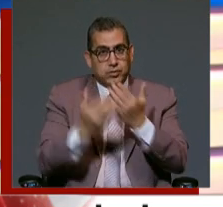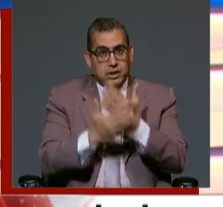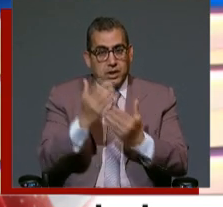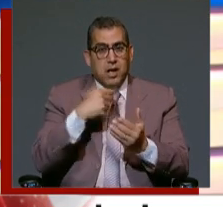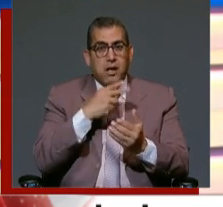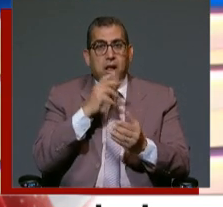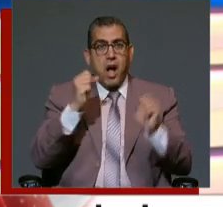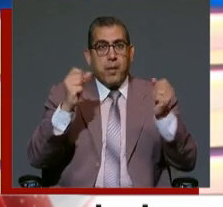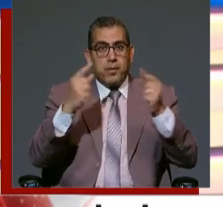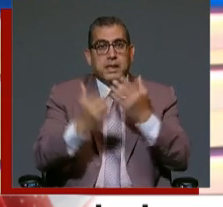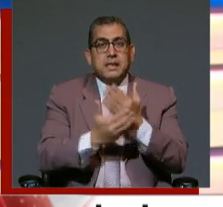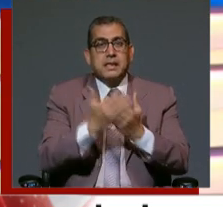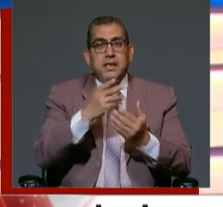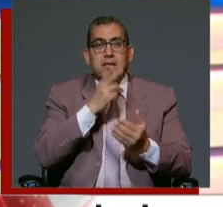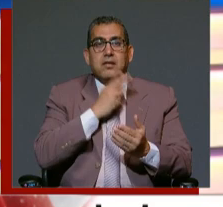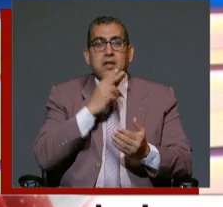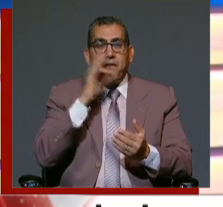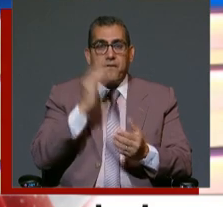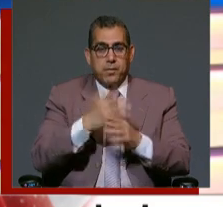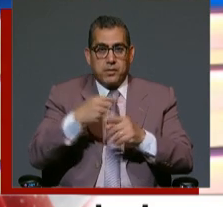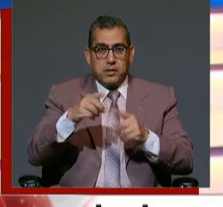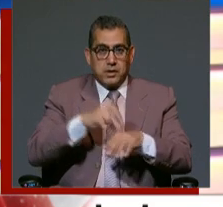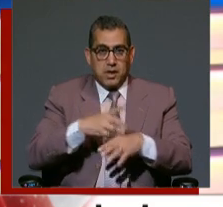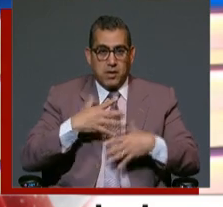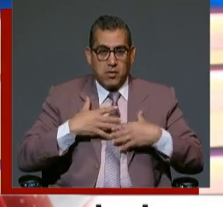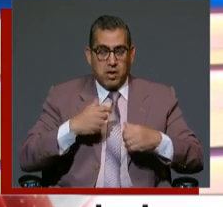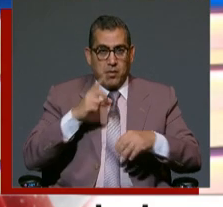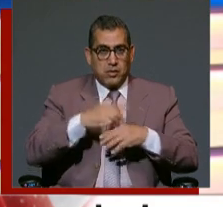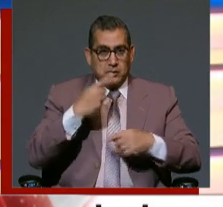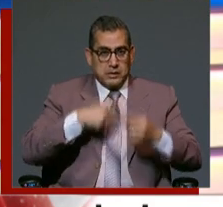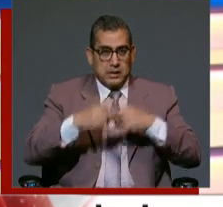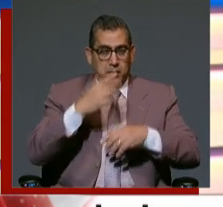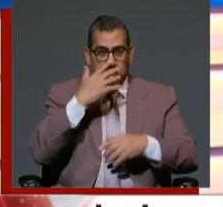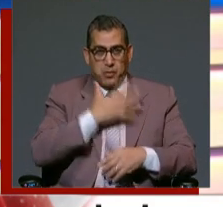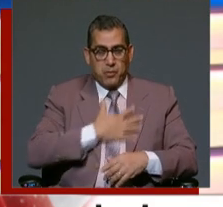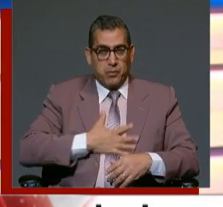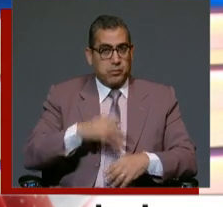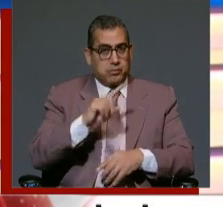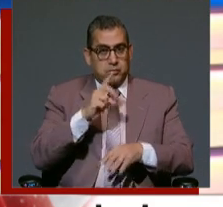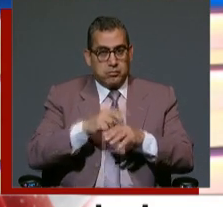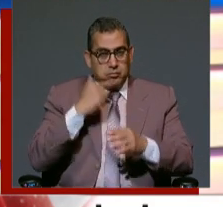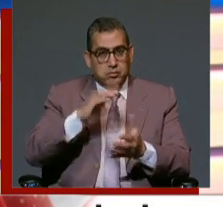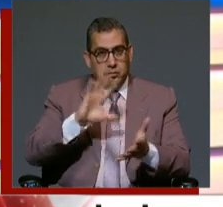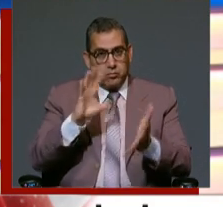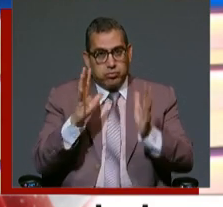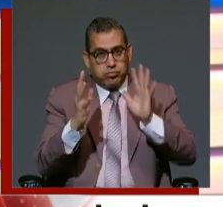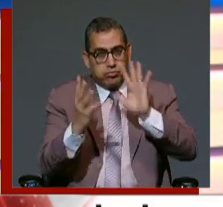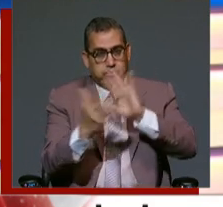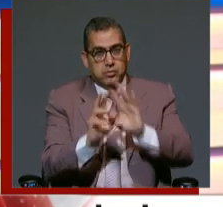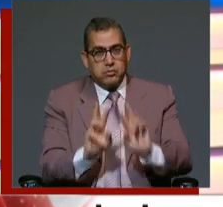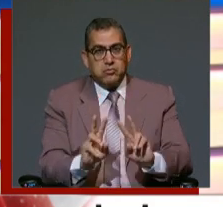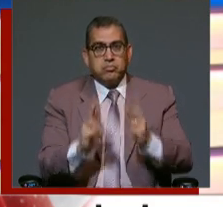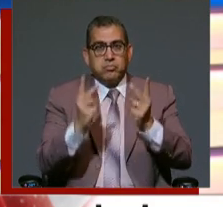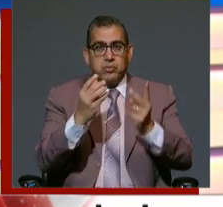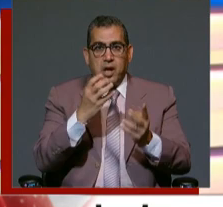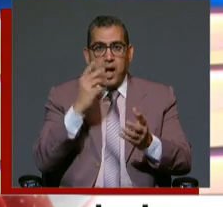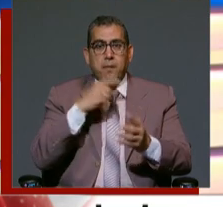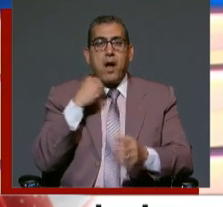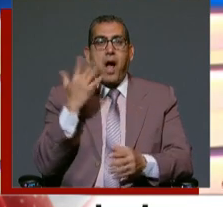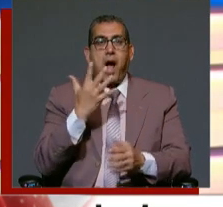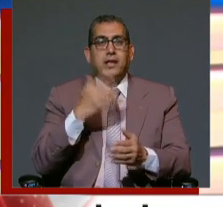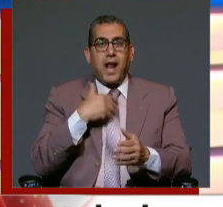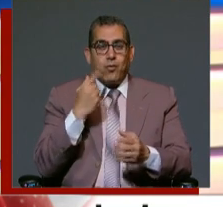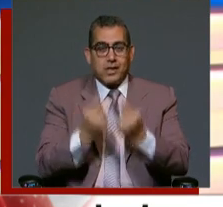النظيفة، والتوجه إلى إنتاج الطاقة الخضراء، وهذا يستلزم هذا التحول إلى الطاقة الخضراء والتحول إلى الاقتصاد